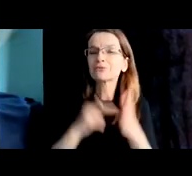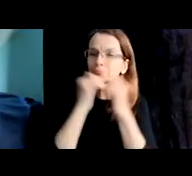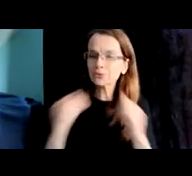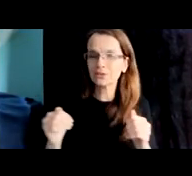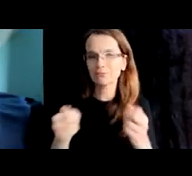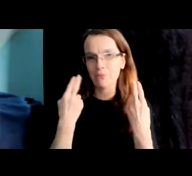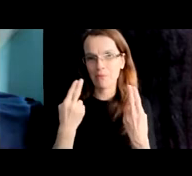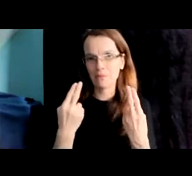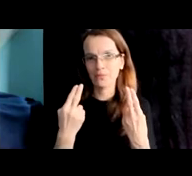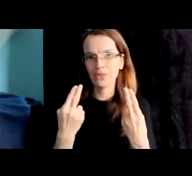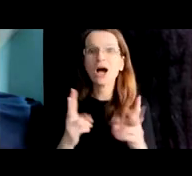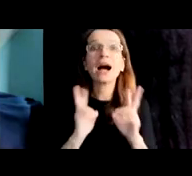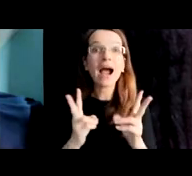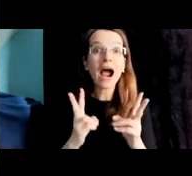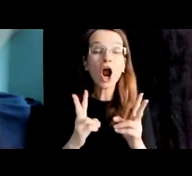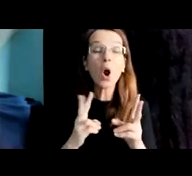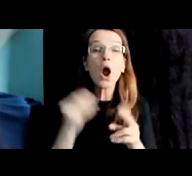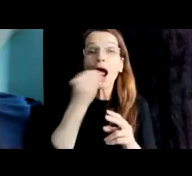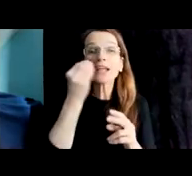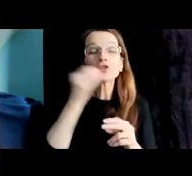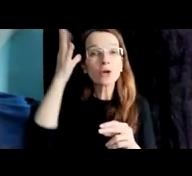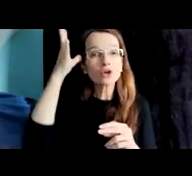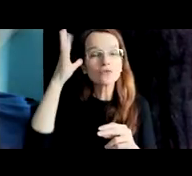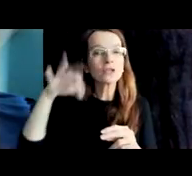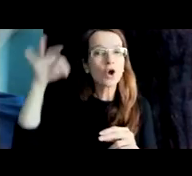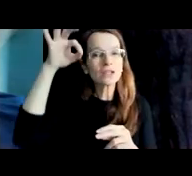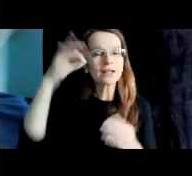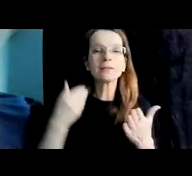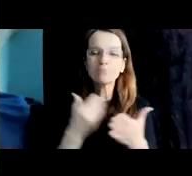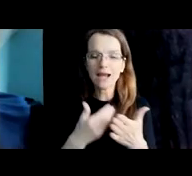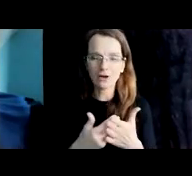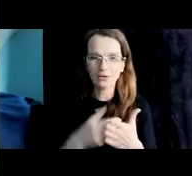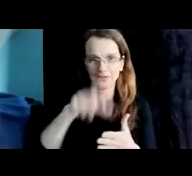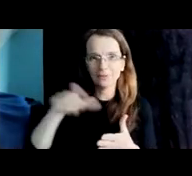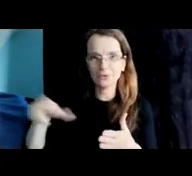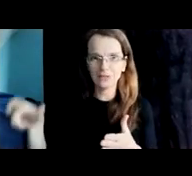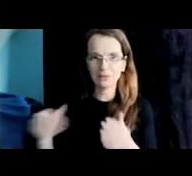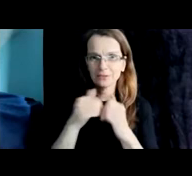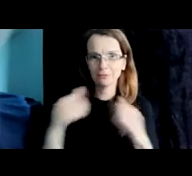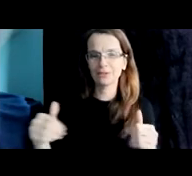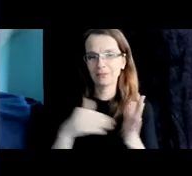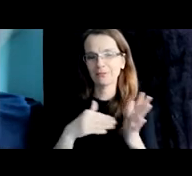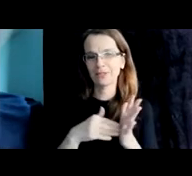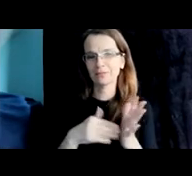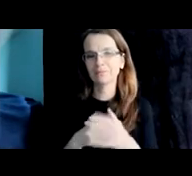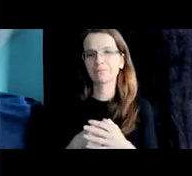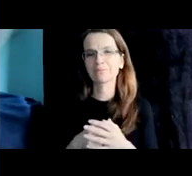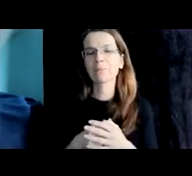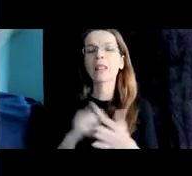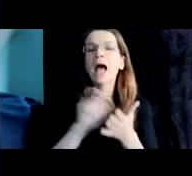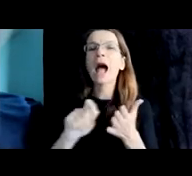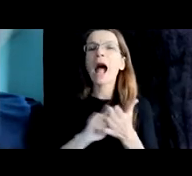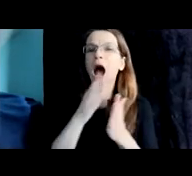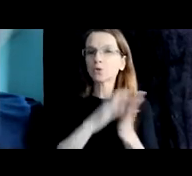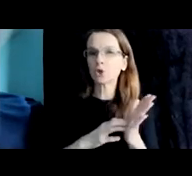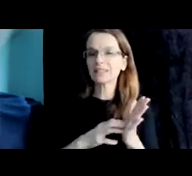pomembno pa, kako izobraževanje odraslih prilagoditi osebam s posebnimi potrebami. Avtorica tega poglavja